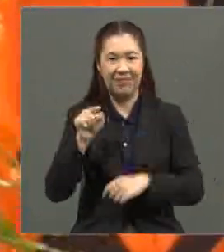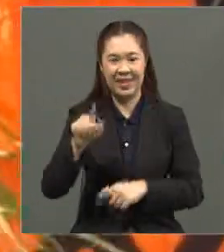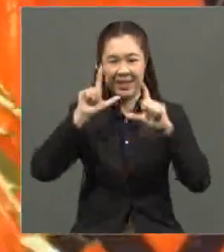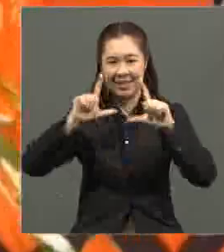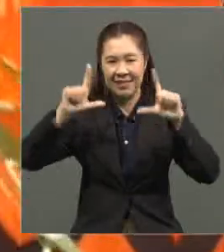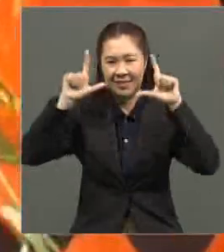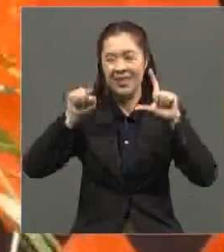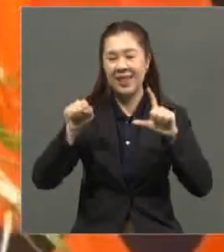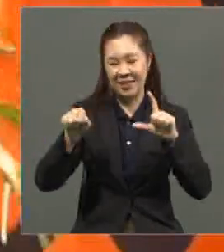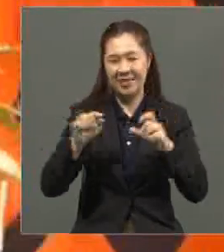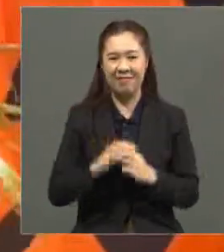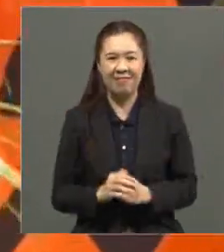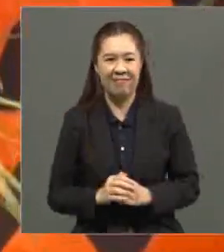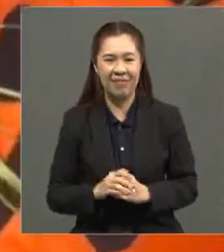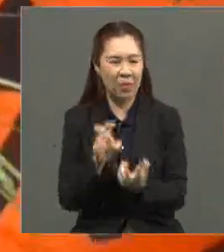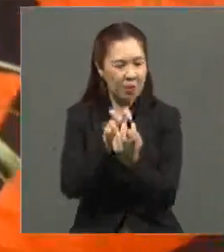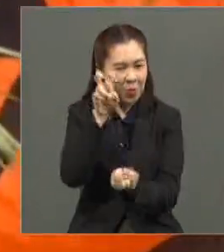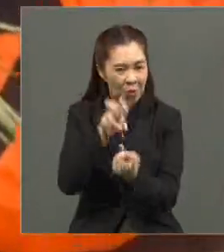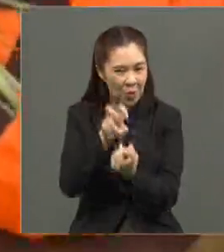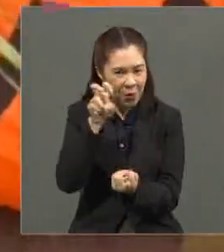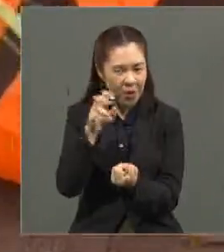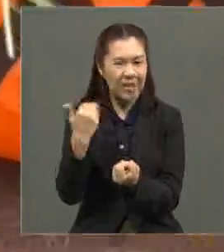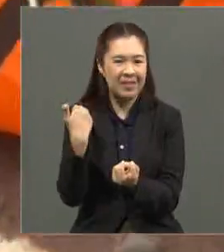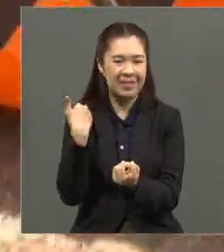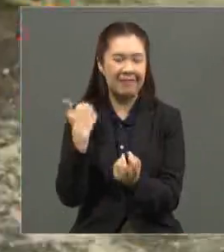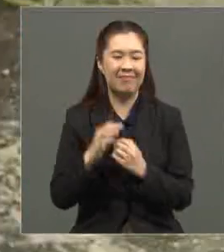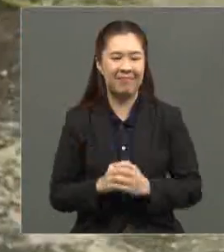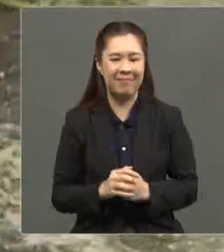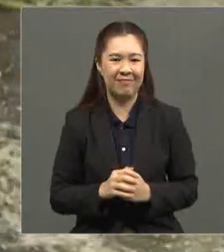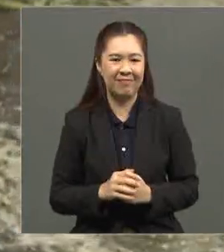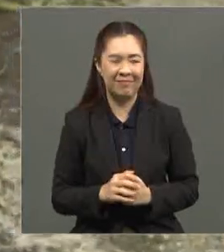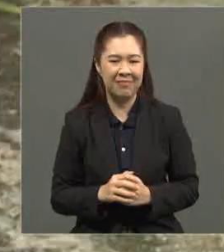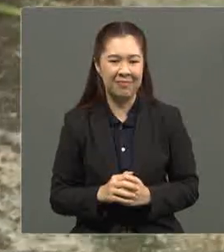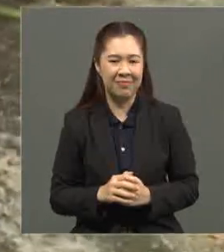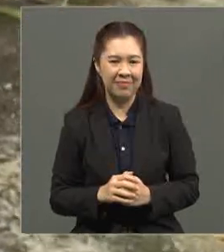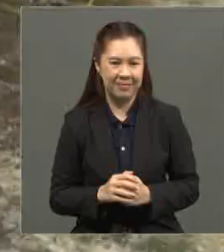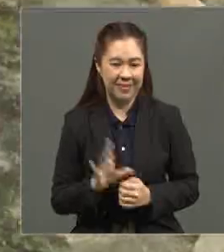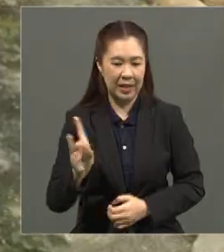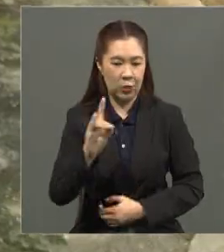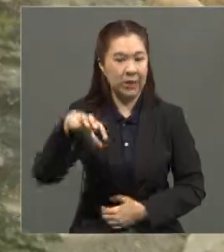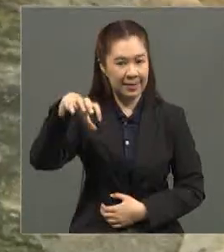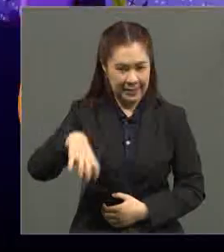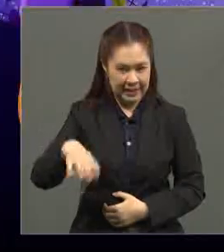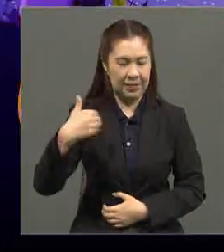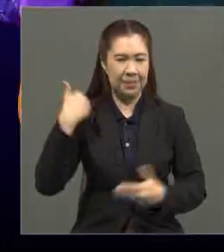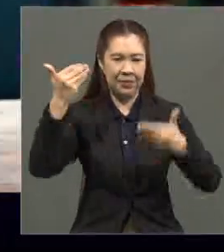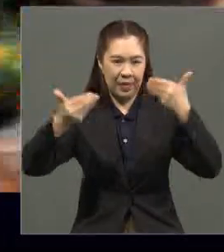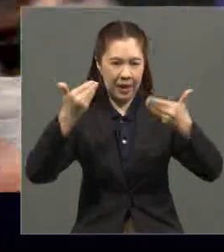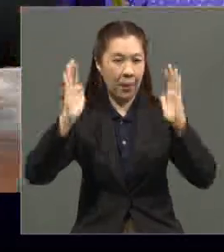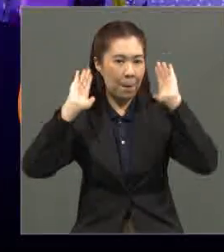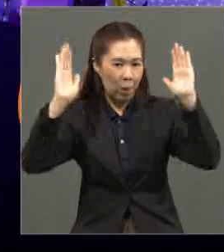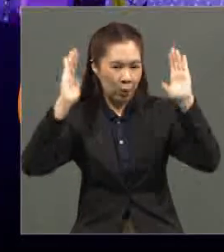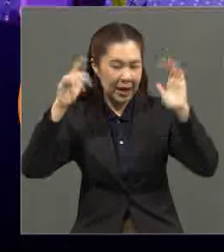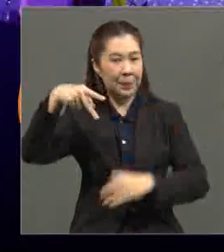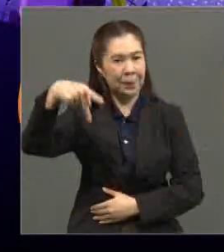ตุ๋นลูกแม่โจน่าแล้วก็หมูหวานลูกแม่กัญยาด้วยนะอ่ะนอกจากนี้สวนสาว์เปิดเขาวเขียวเขายังจัดโปรโมชั่นพิเศษ